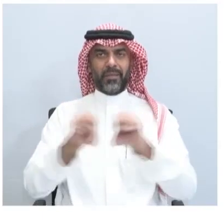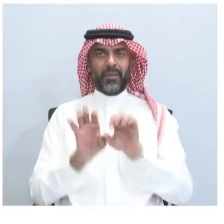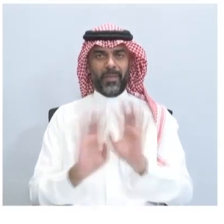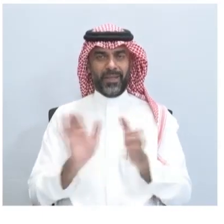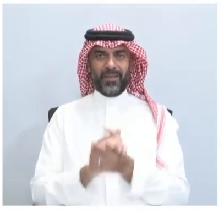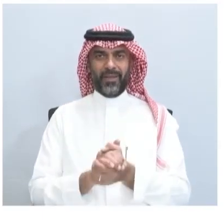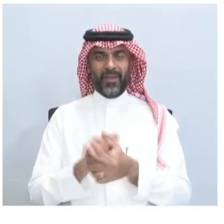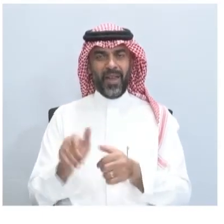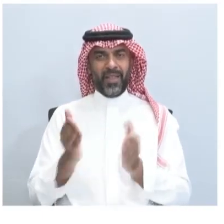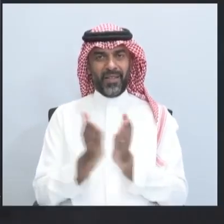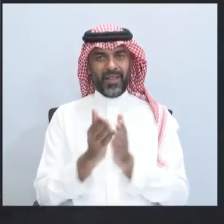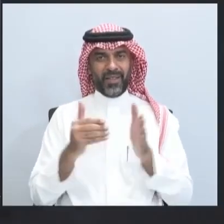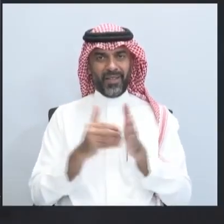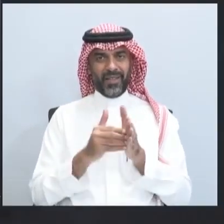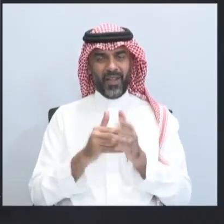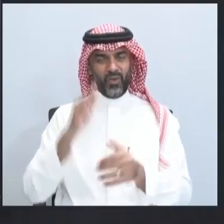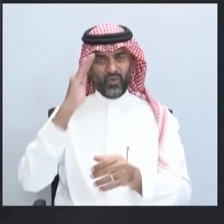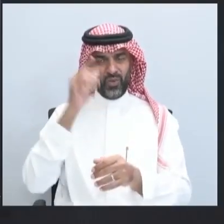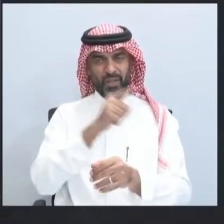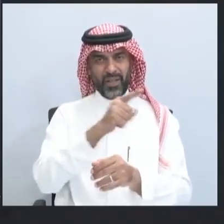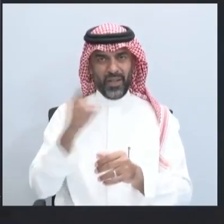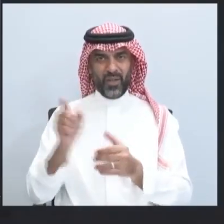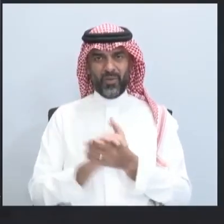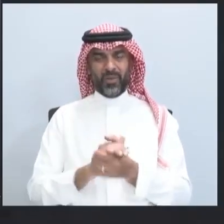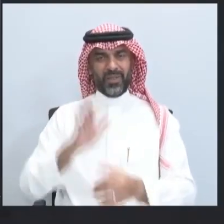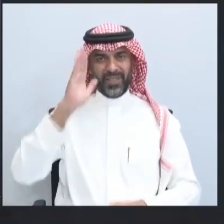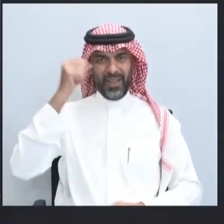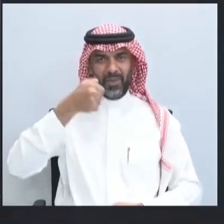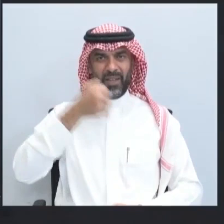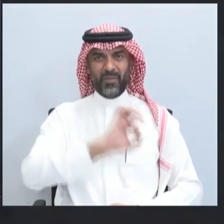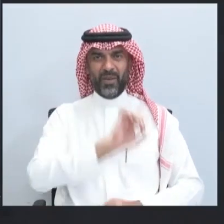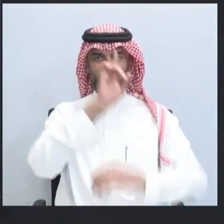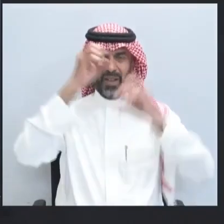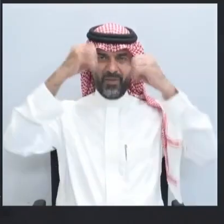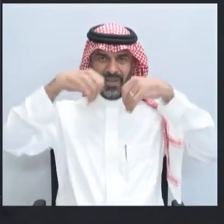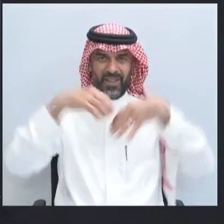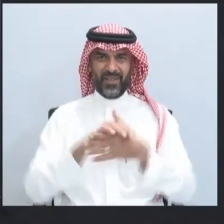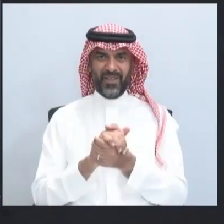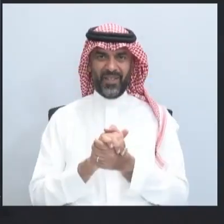بهذا يكون الدرس قد انتهى شكرا لكم وصلى الله وسلم على نبينا محمد